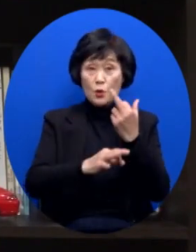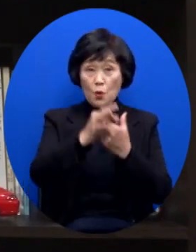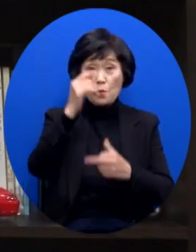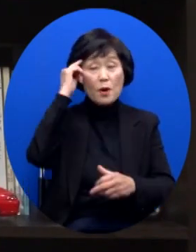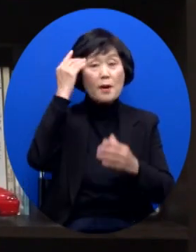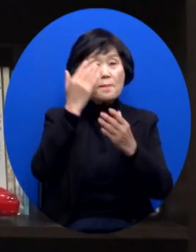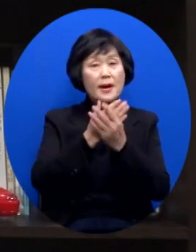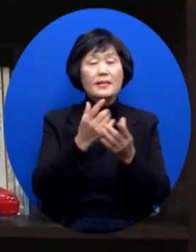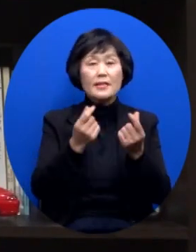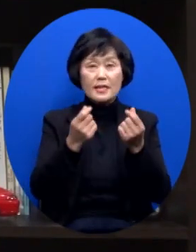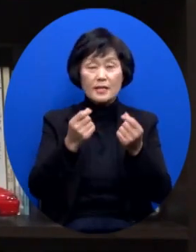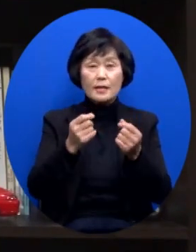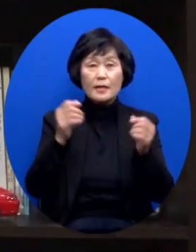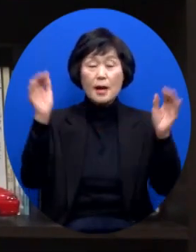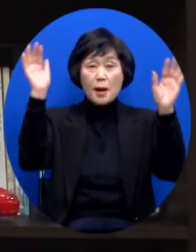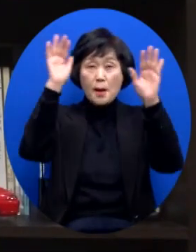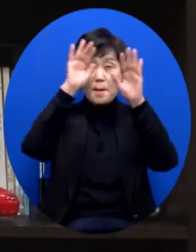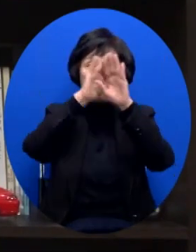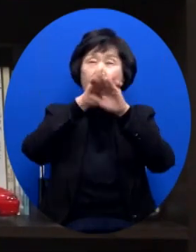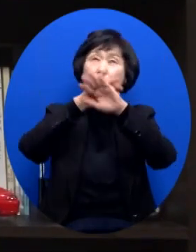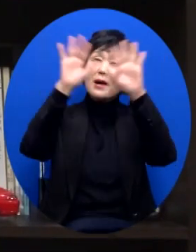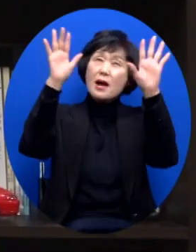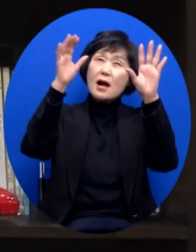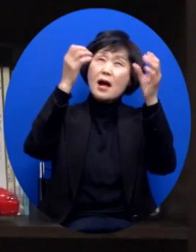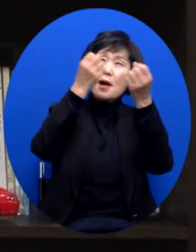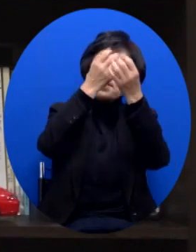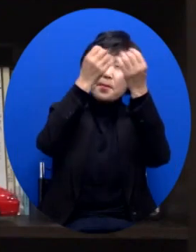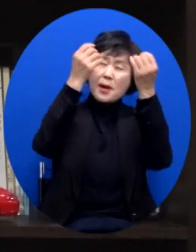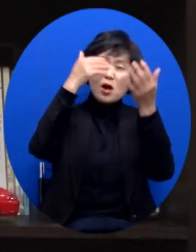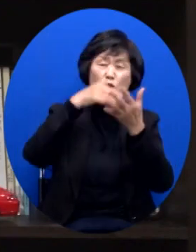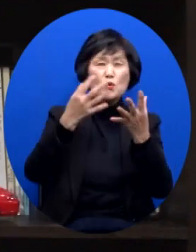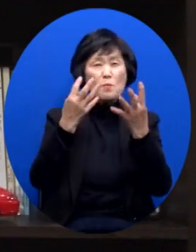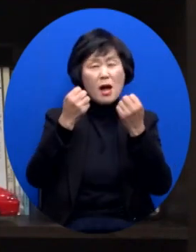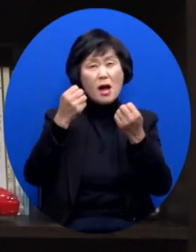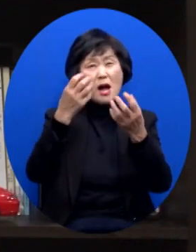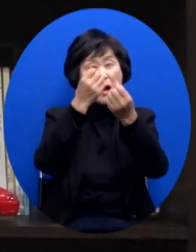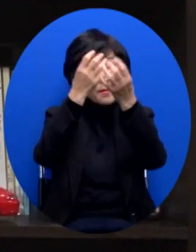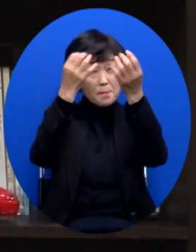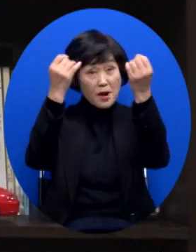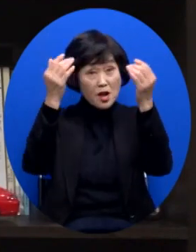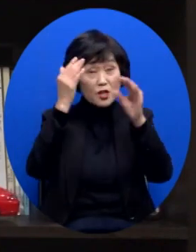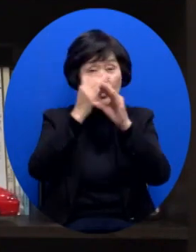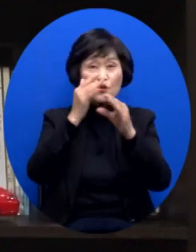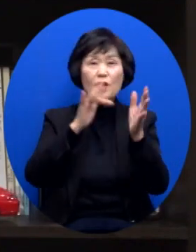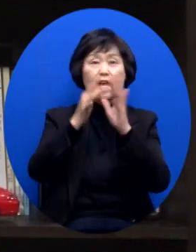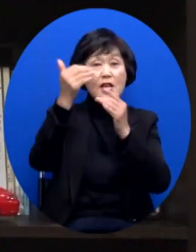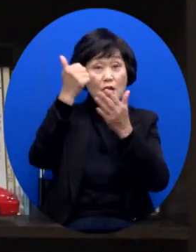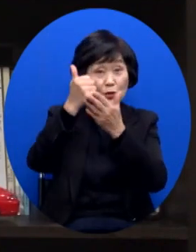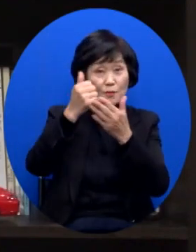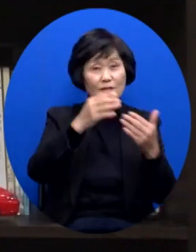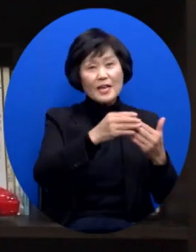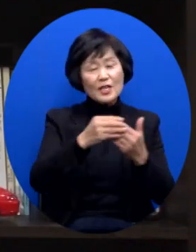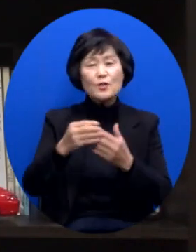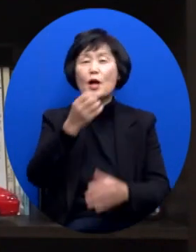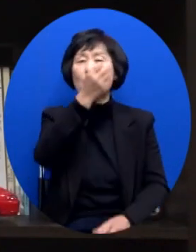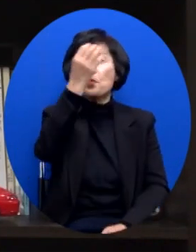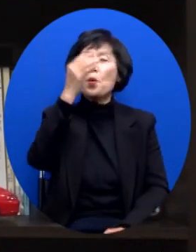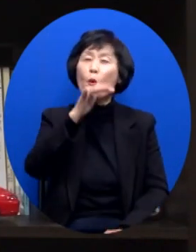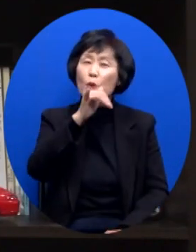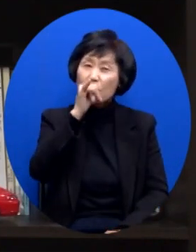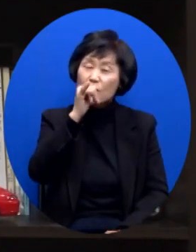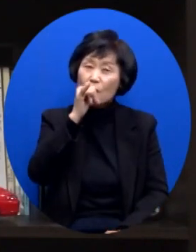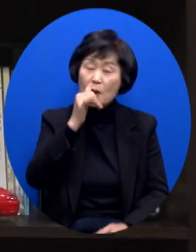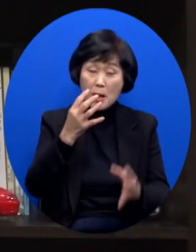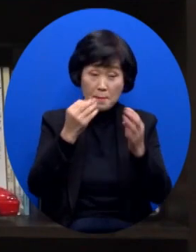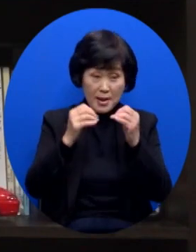별들 중에서도 예수님께 인도하는 별이 분명히 있습니다. 우리는 수없이 많은 사람들 속에서